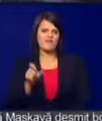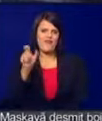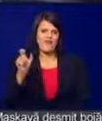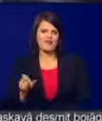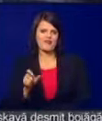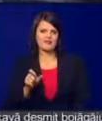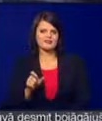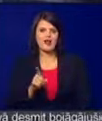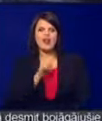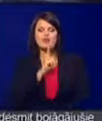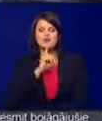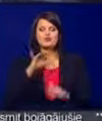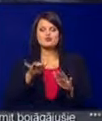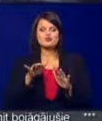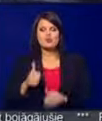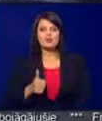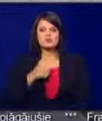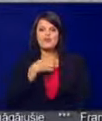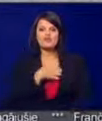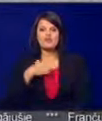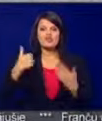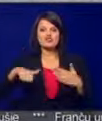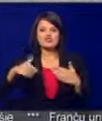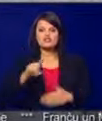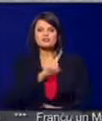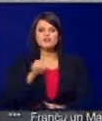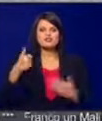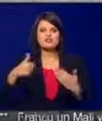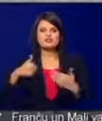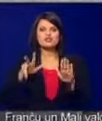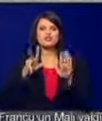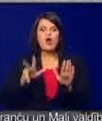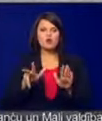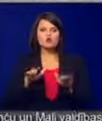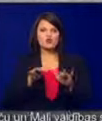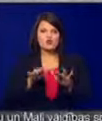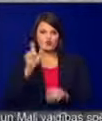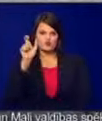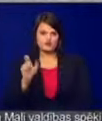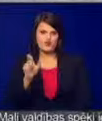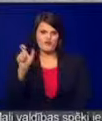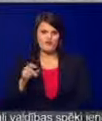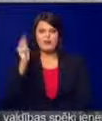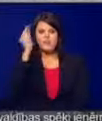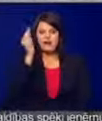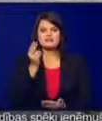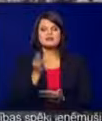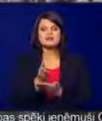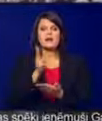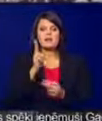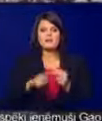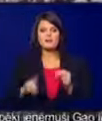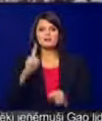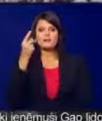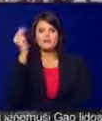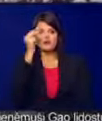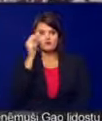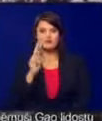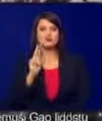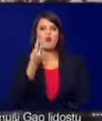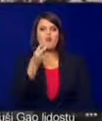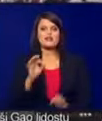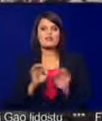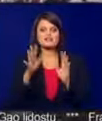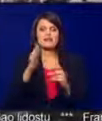Liepāja šūšanas uzņēmumiem nepieciešamas 60 līdz 68 šuvējas. Mācības beigušas pirmais kurs, otrais iziet praksi,